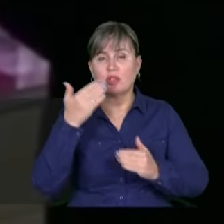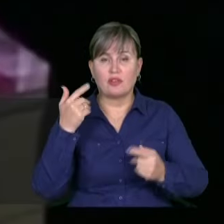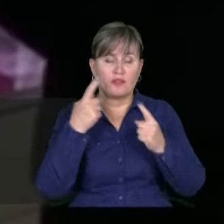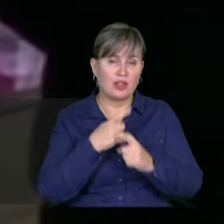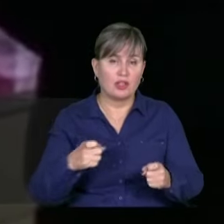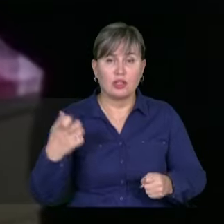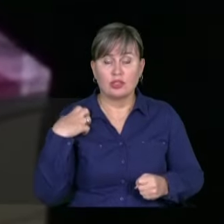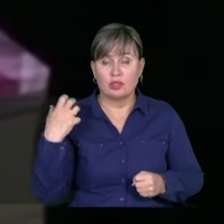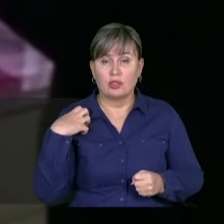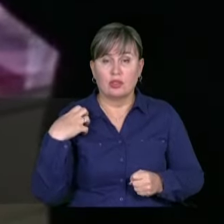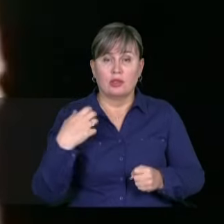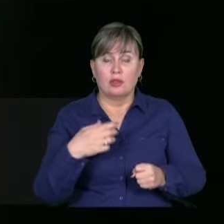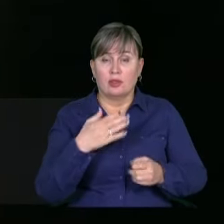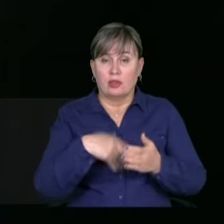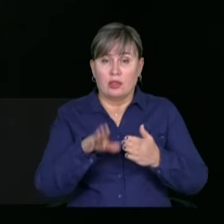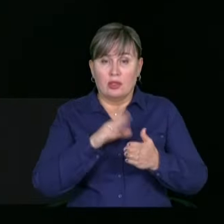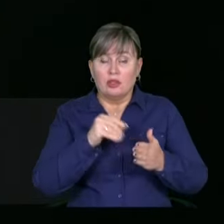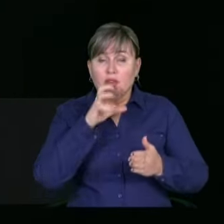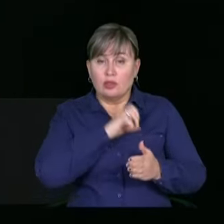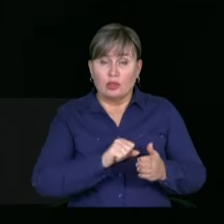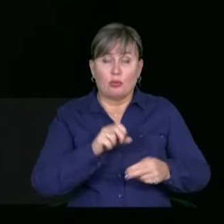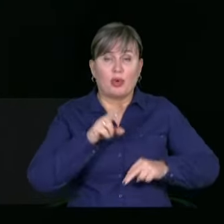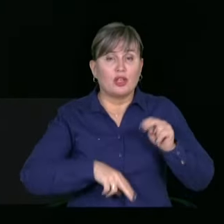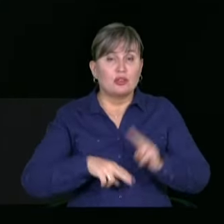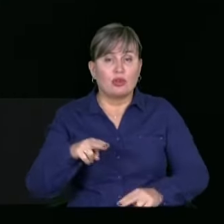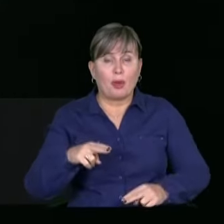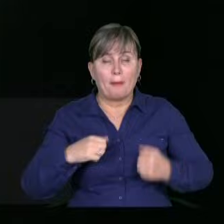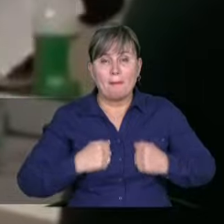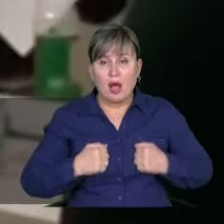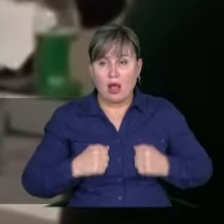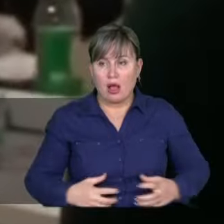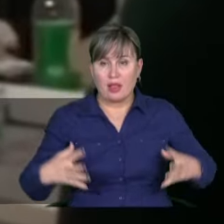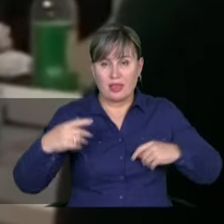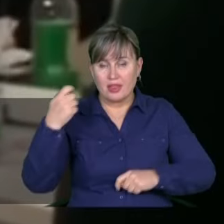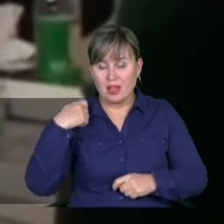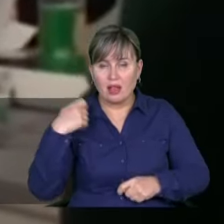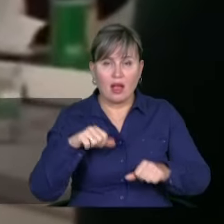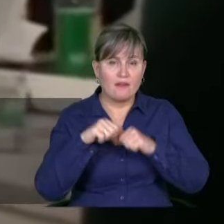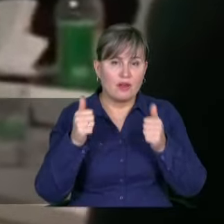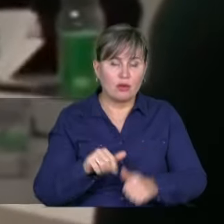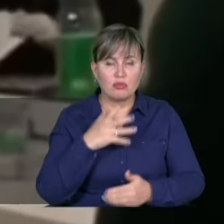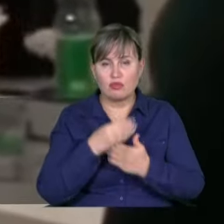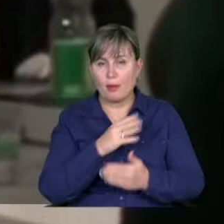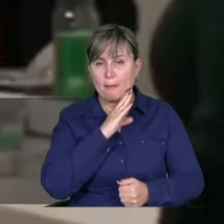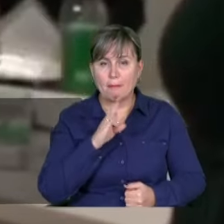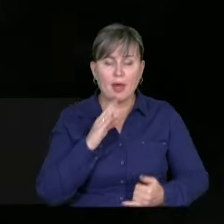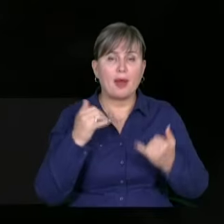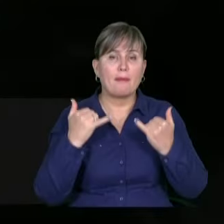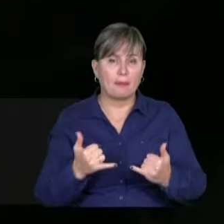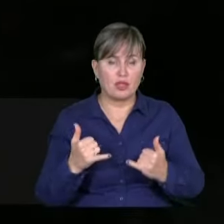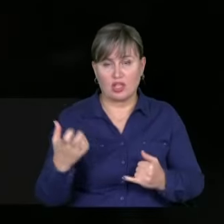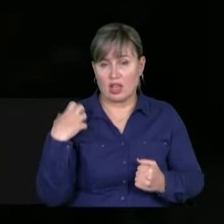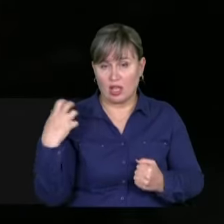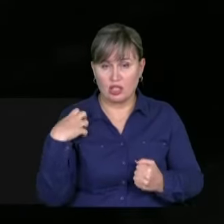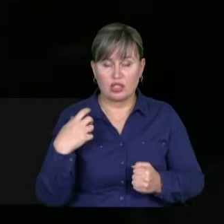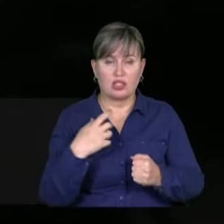версии, чиновник легализовал похищенные средства, построив банный комплекс и оформил его на свою мать. Ведется досудебное